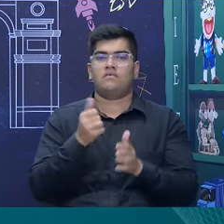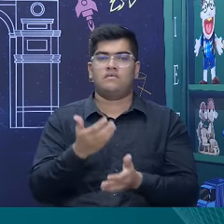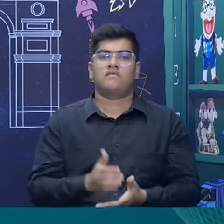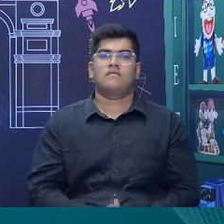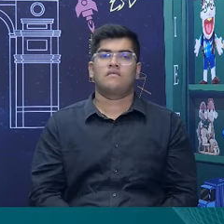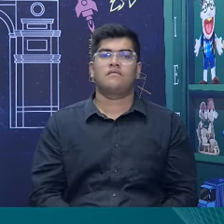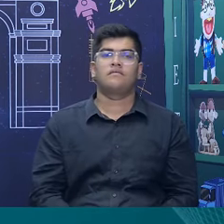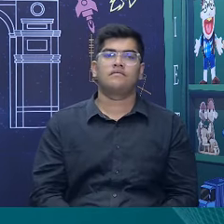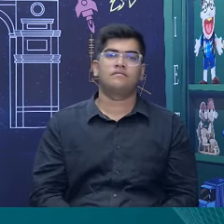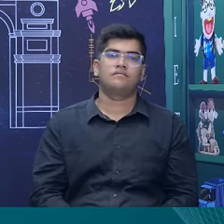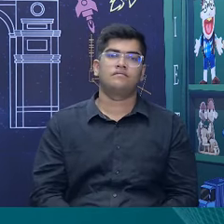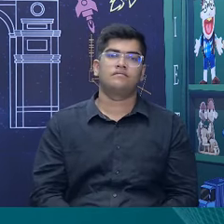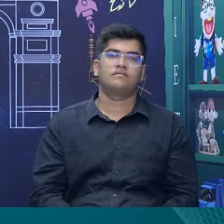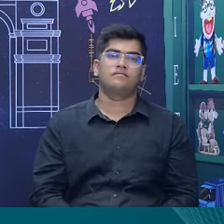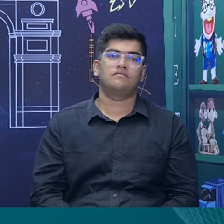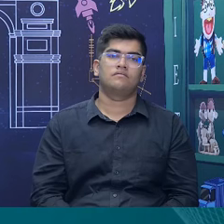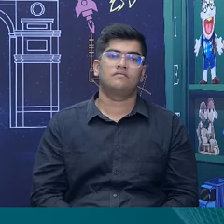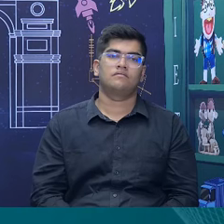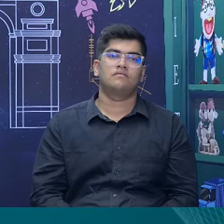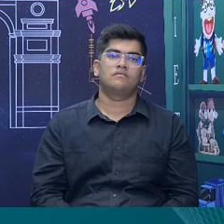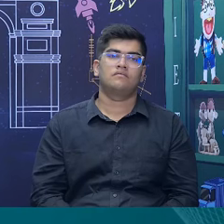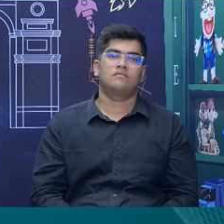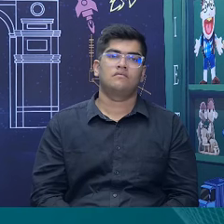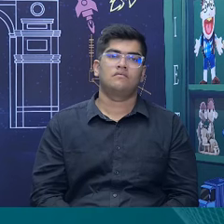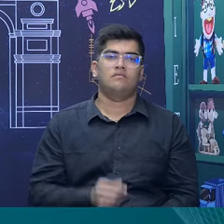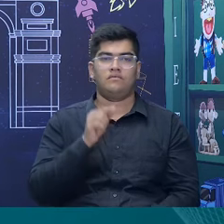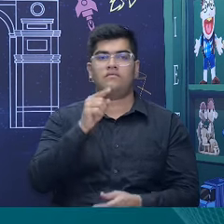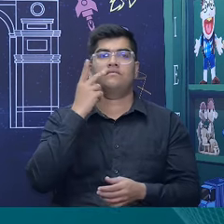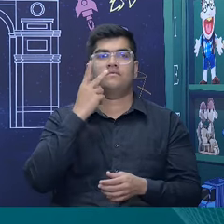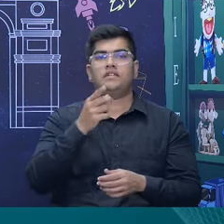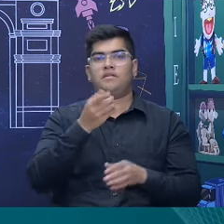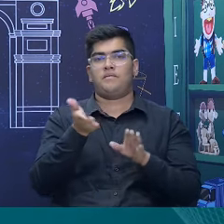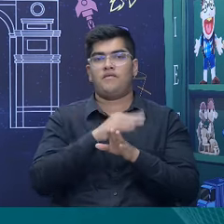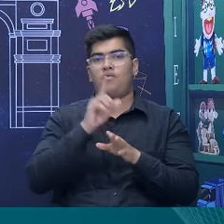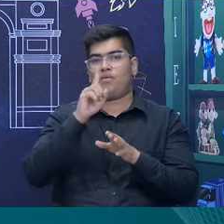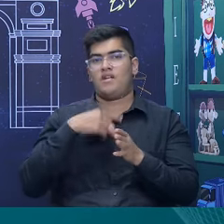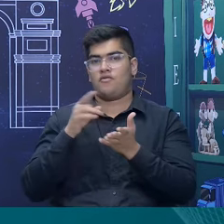मैंने एक हटाया यह वाला यहां पर लगाया तो